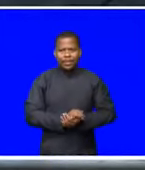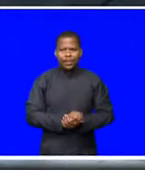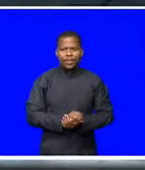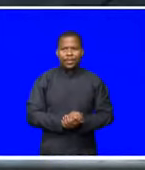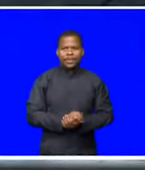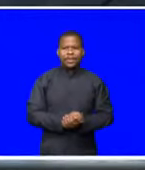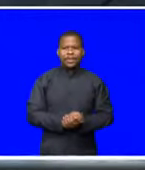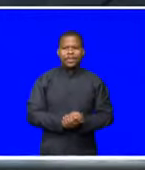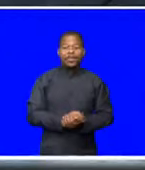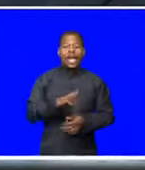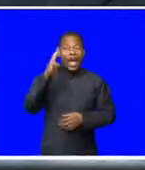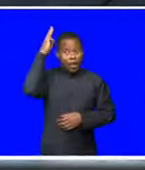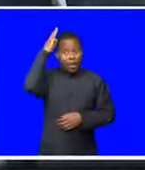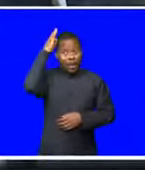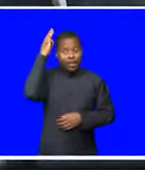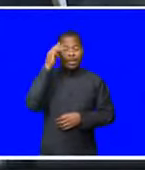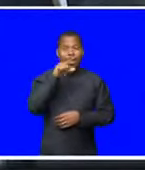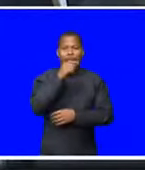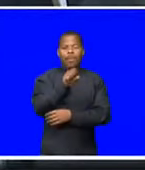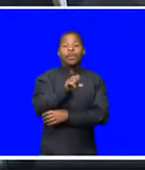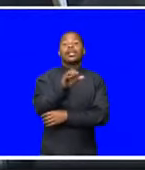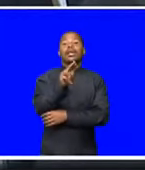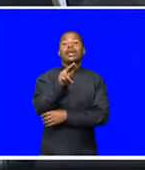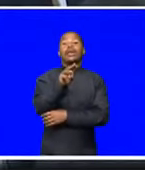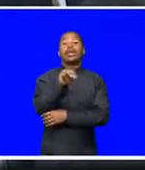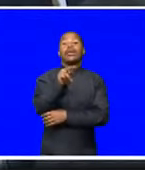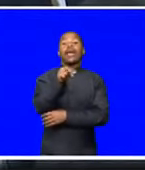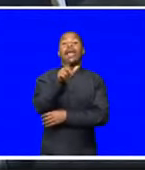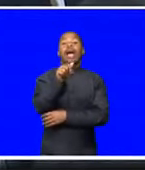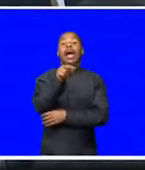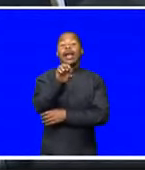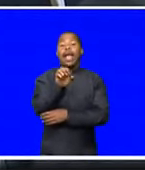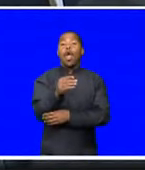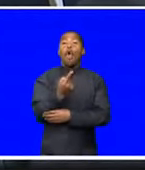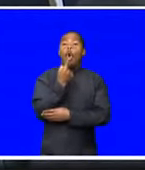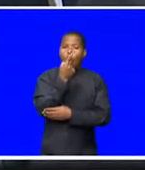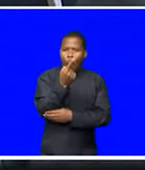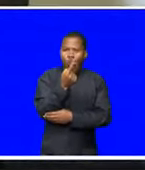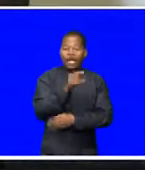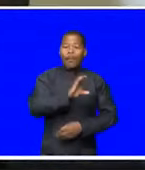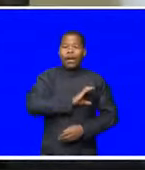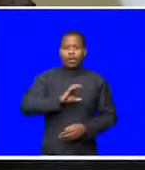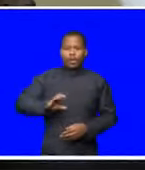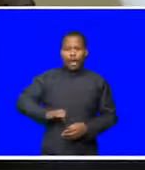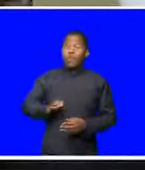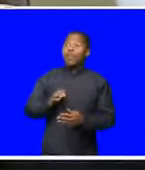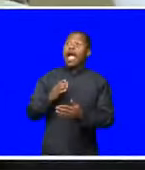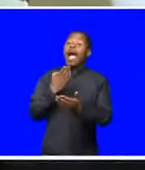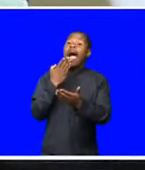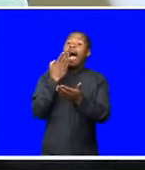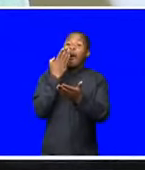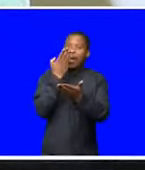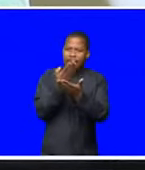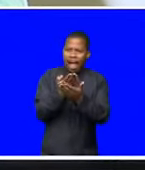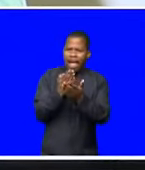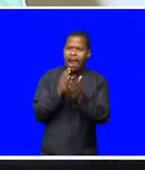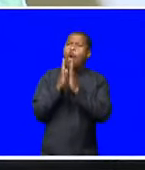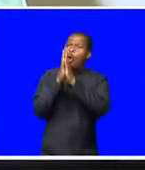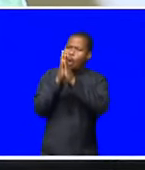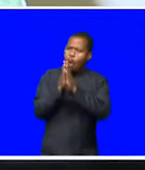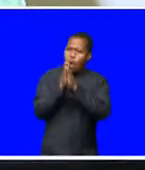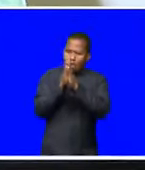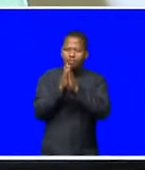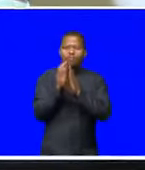inkosi Simelane ucele emaSwati ukuthi yacele uNkulunkulu ukuthi yaxhubeke nekuma nelivele eSwatini inkosi hlala